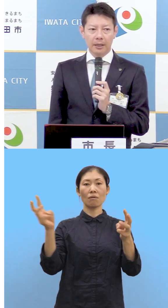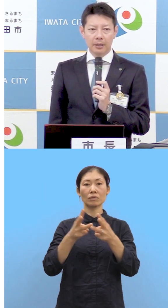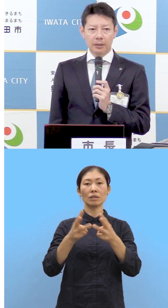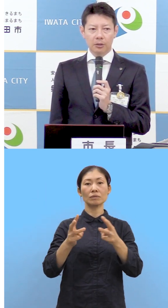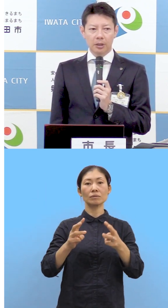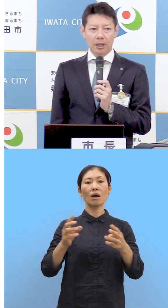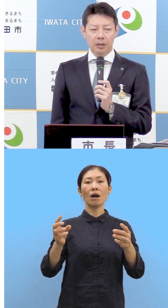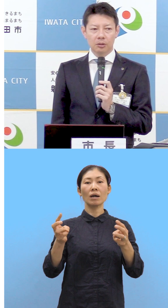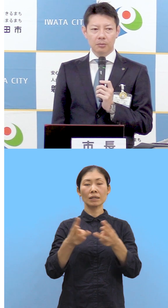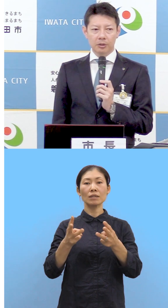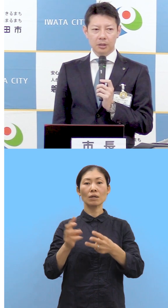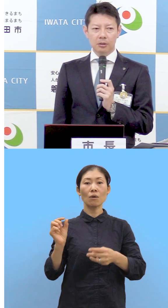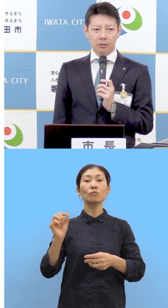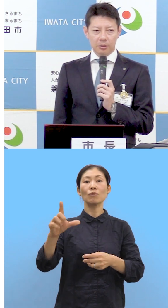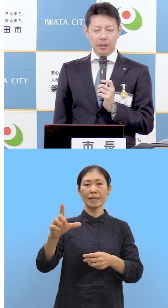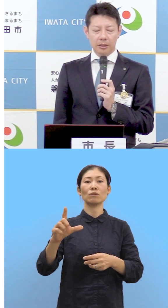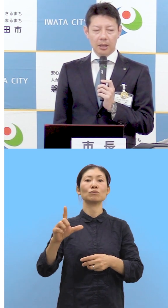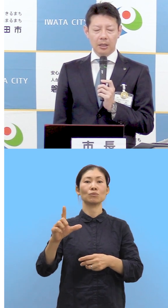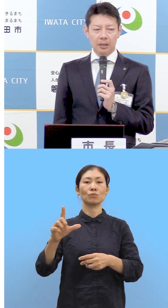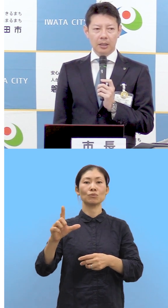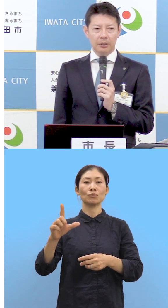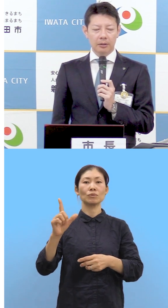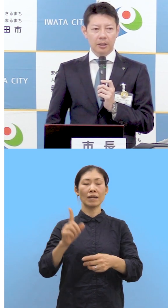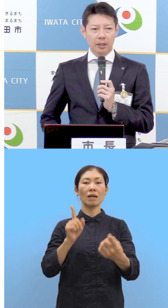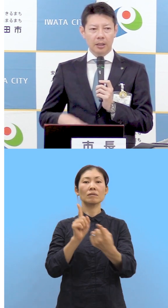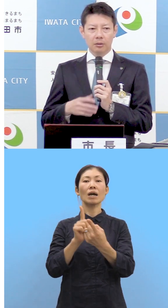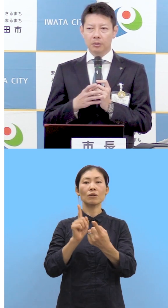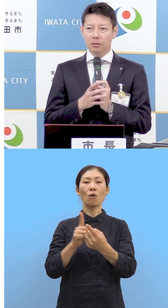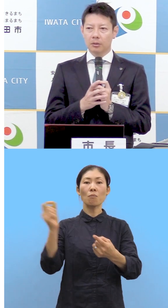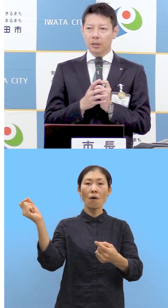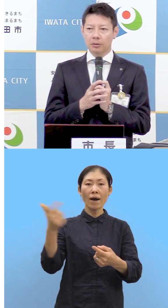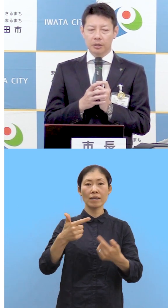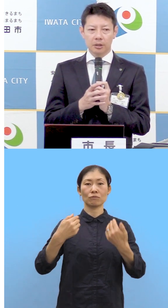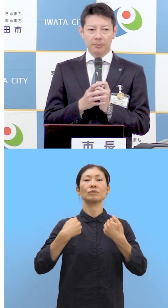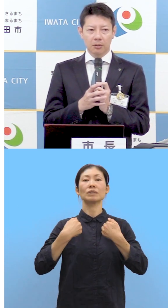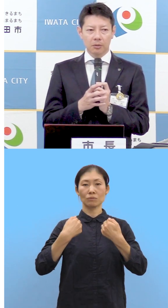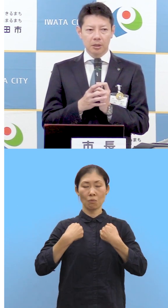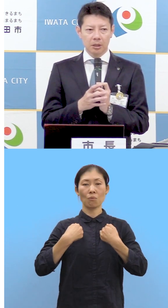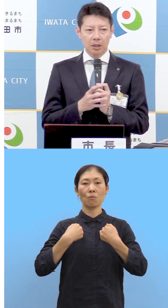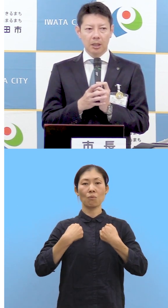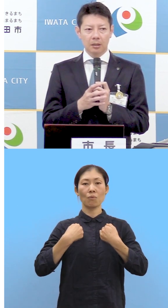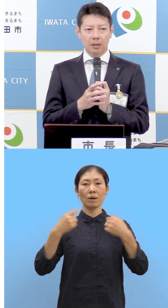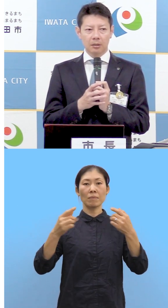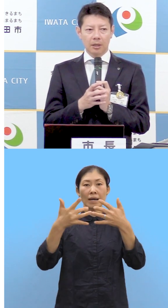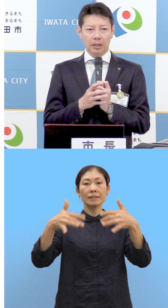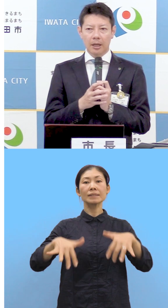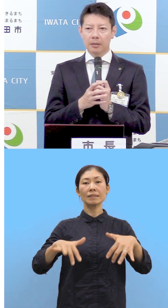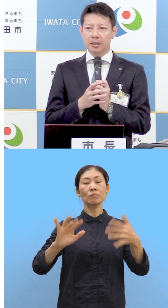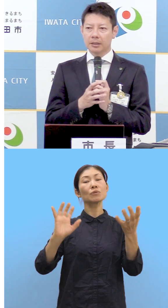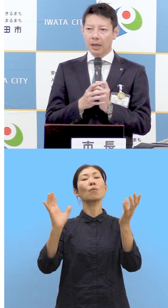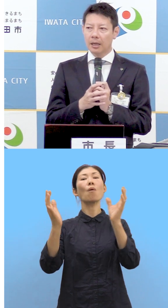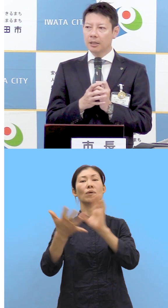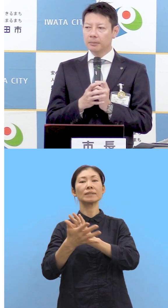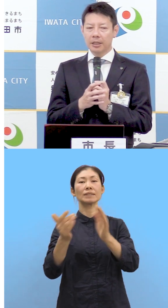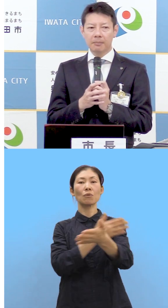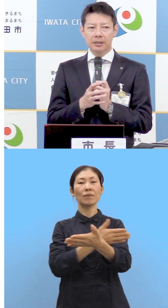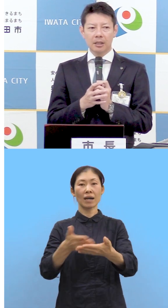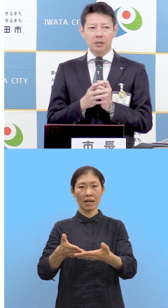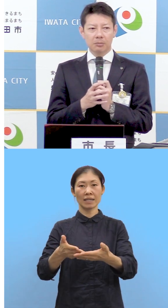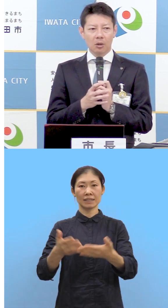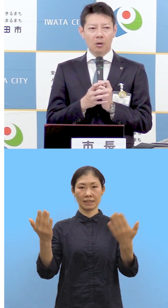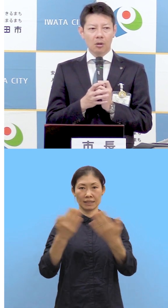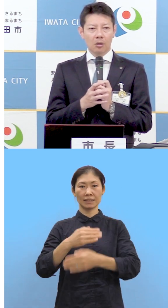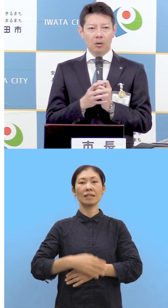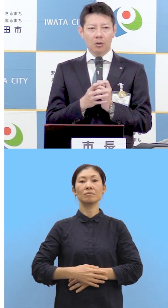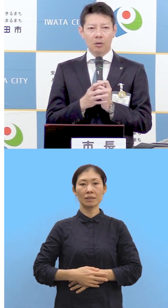ますから、より対応も迅速化していかなくてはいけないということで、このシステムの更新に至っているわけでありますが、年末